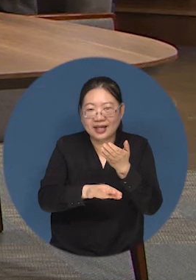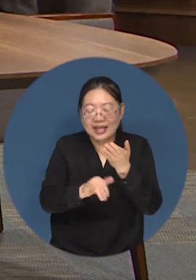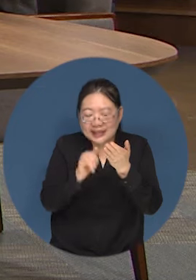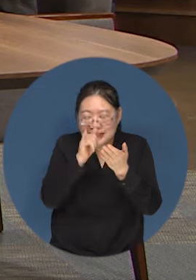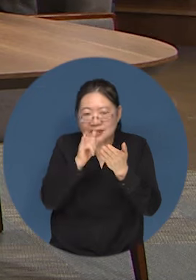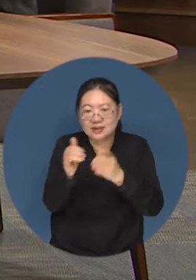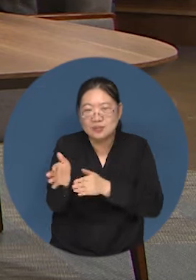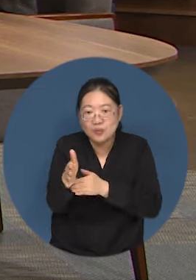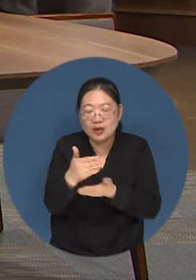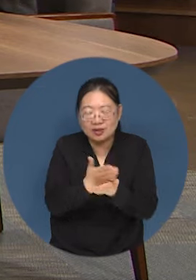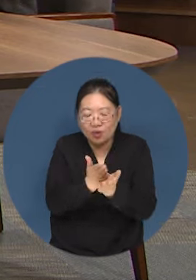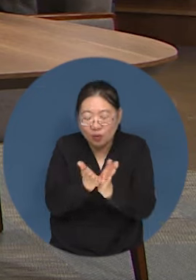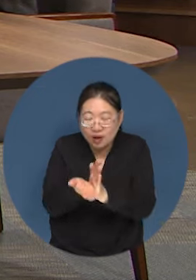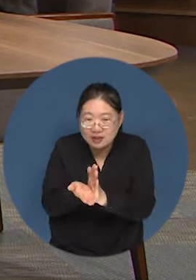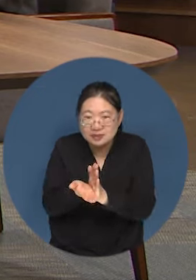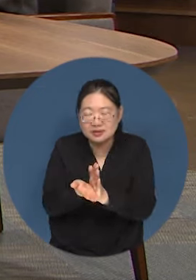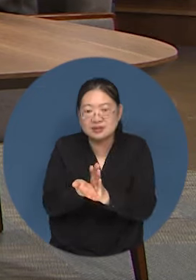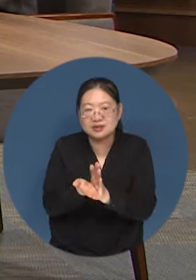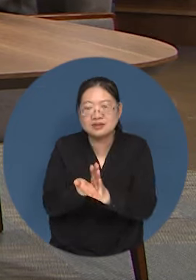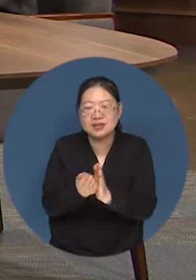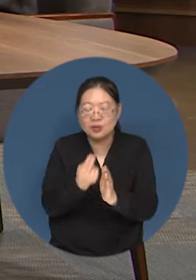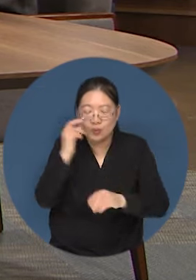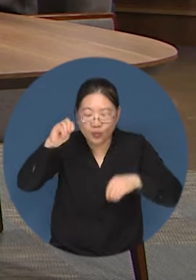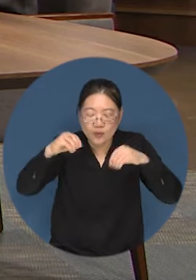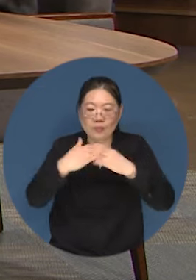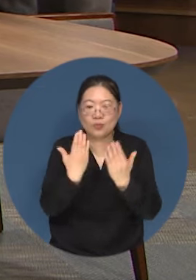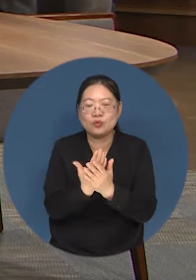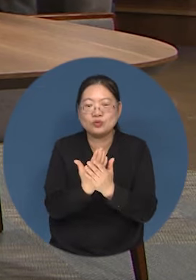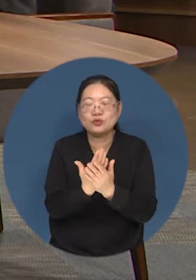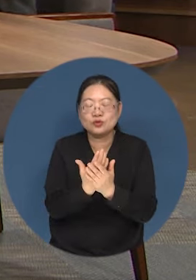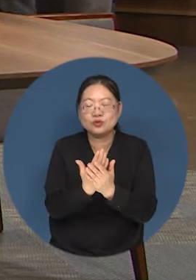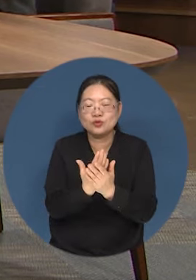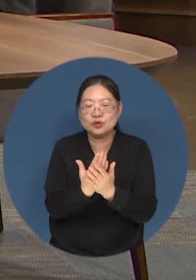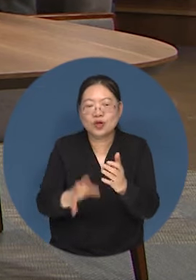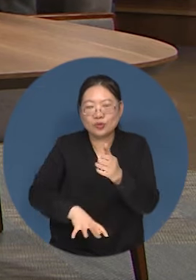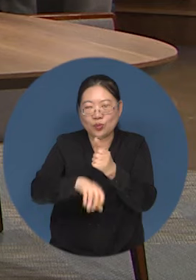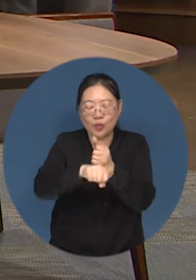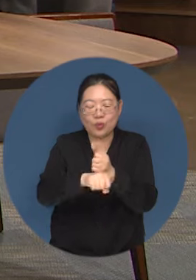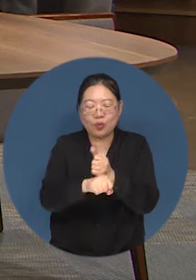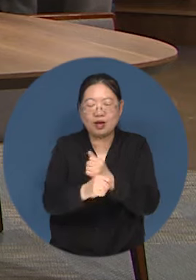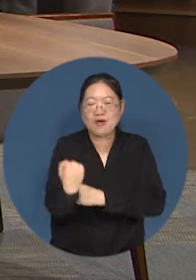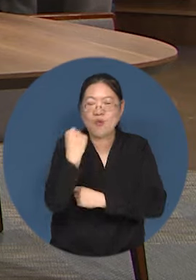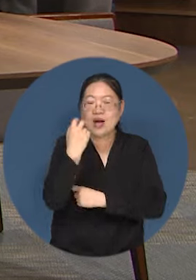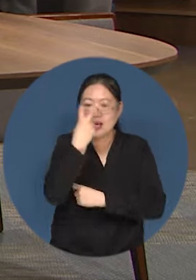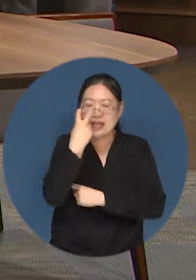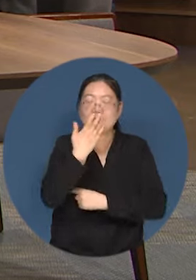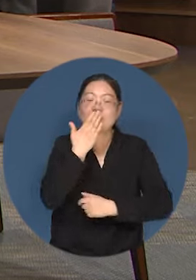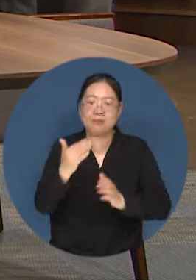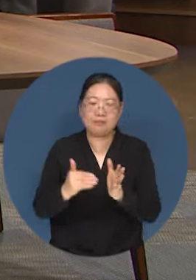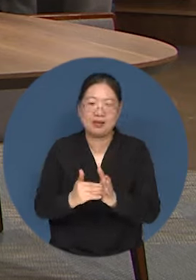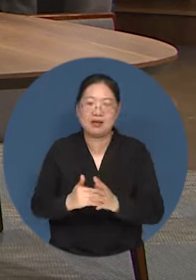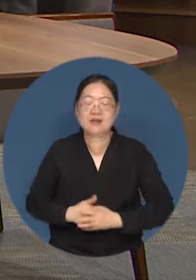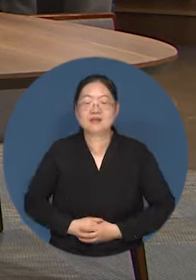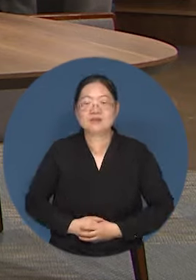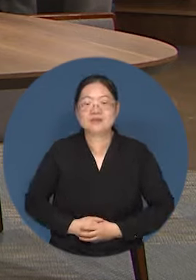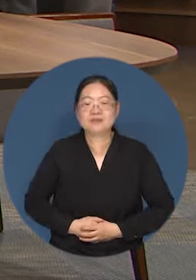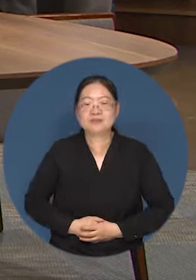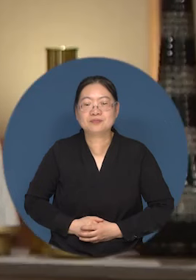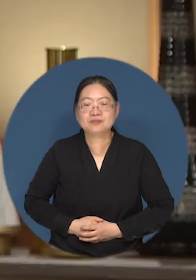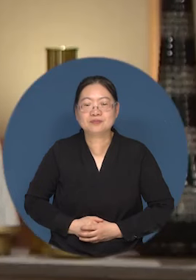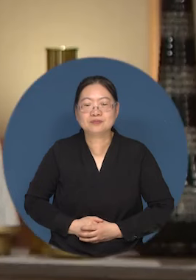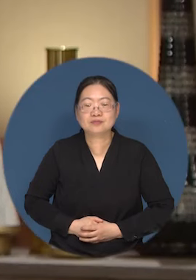무척추 동물들을 포함해서 그 하부 생태계까지 다 건강하게 관리가 된다라는 뜻입니다. 예, 예. 그게 우산종의